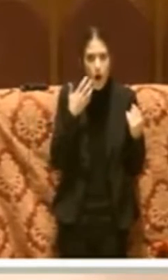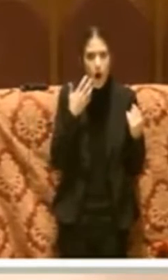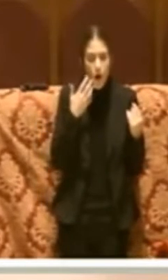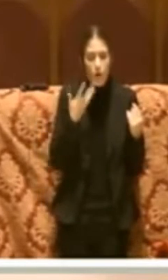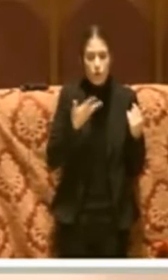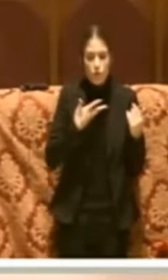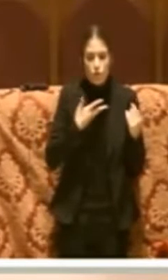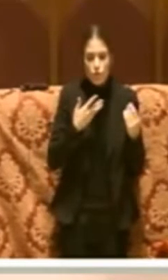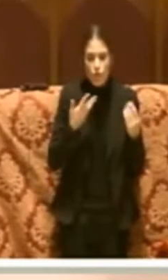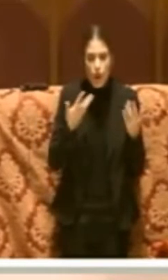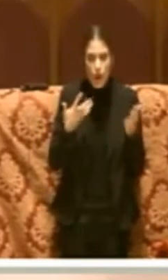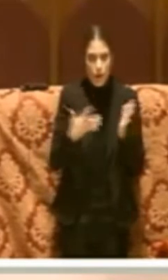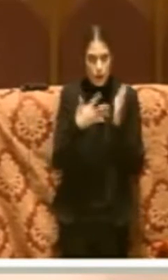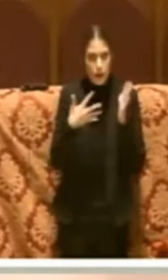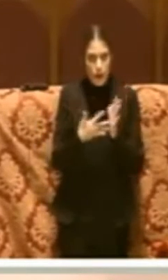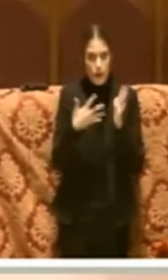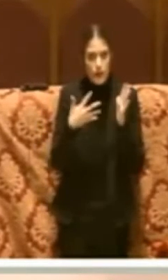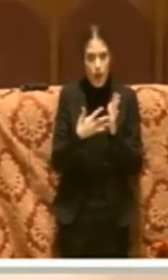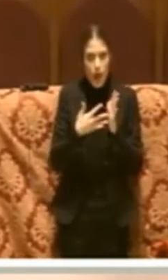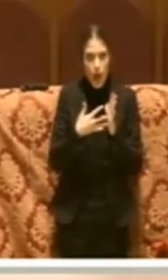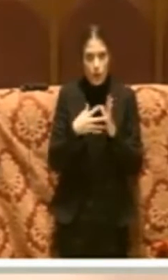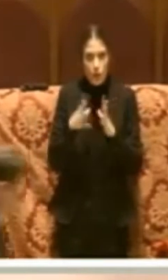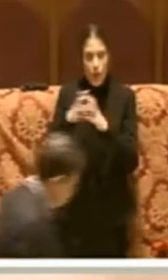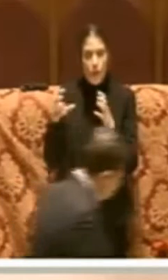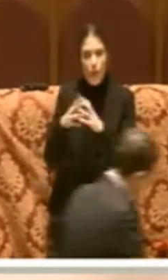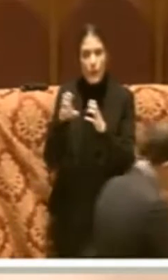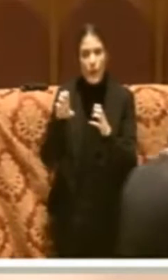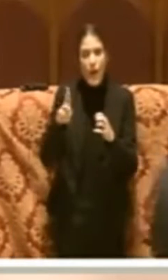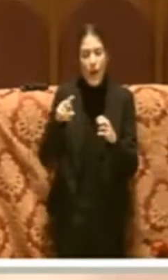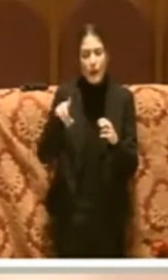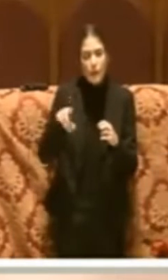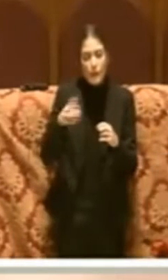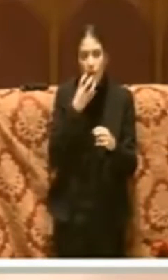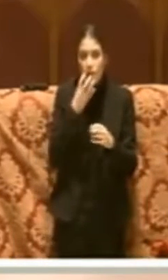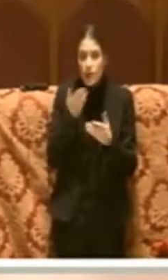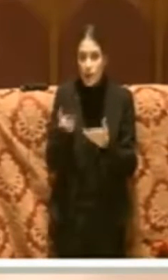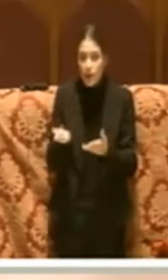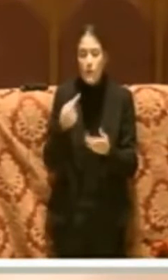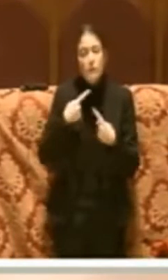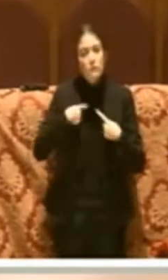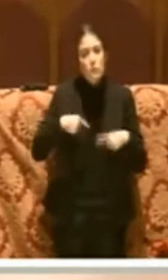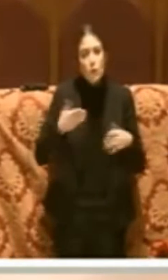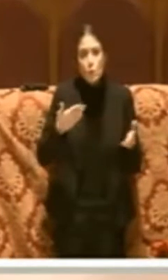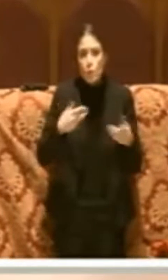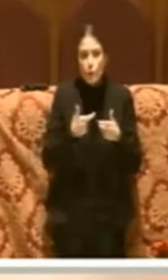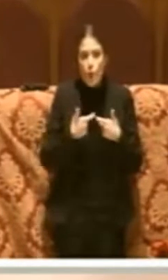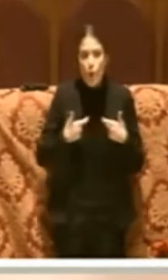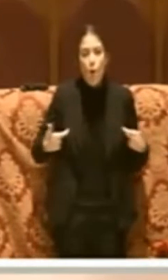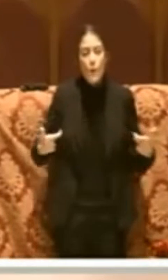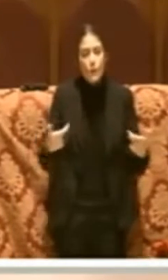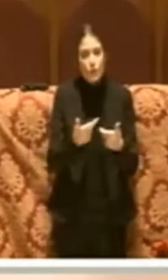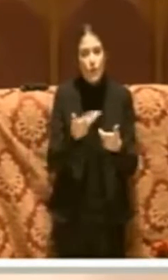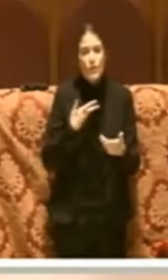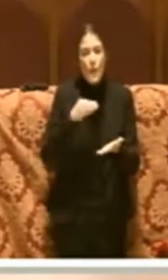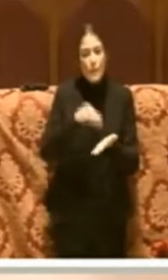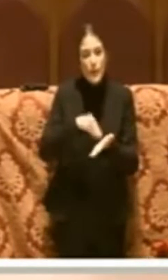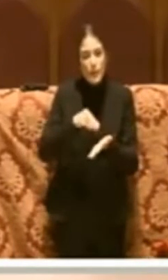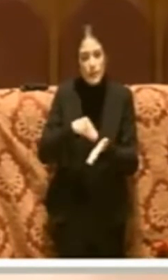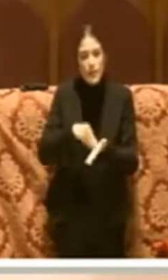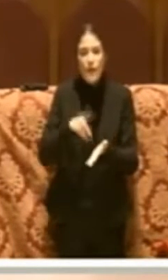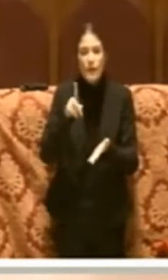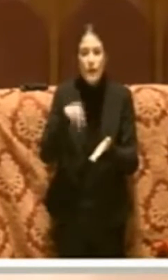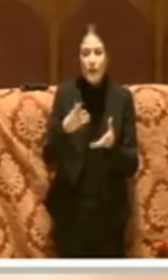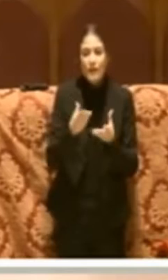disagi negli immobili sui riscaldamenti abbiamo fatto subito questa commissione dove erano presenti diversi